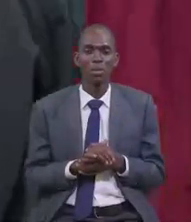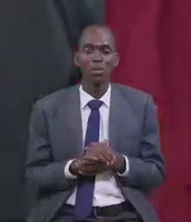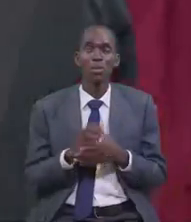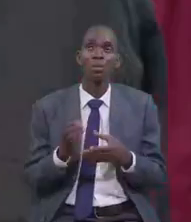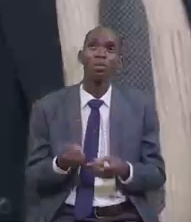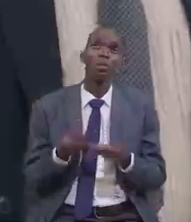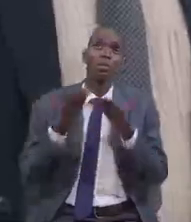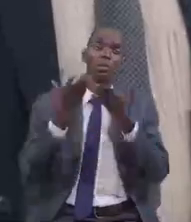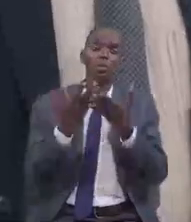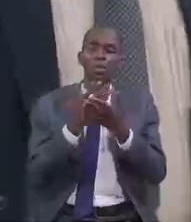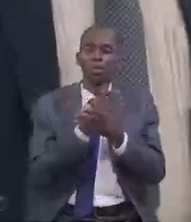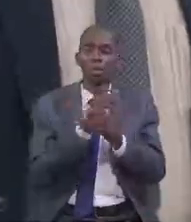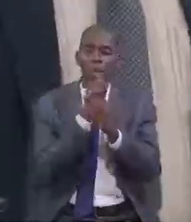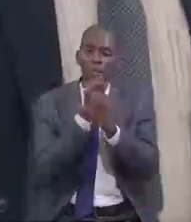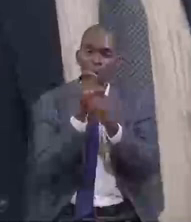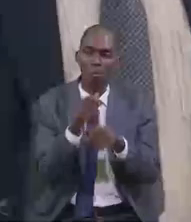Rendez un service